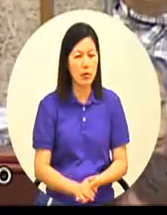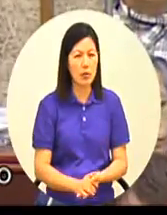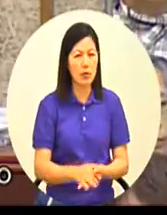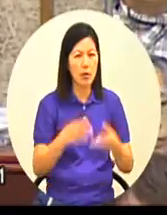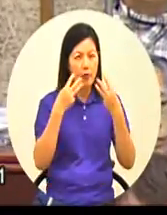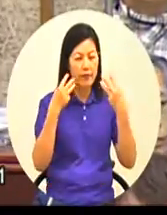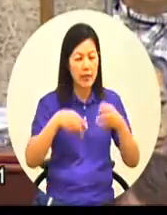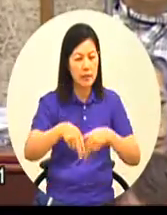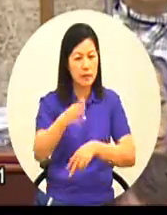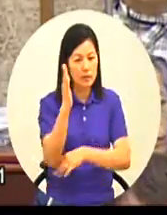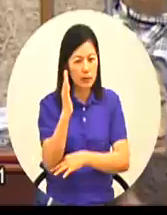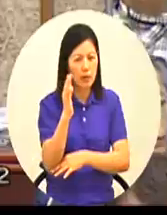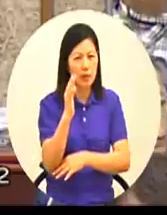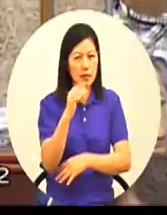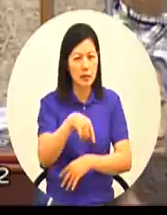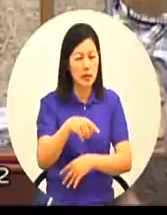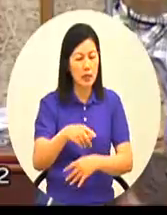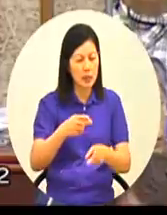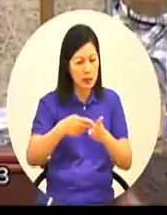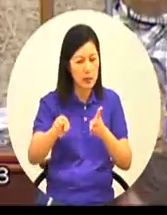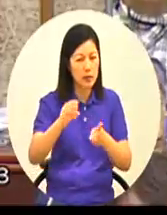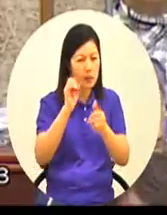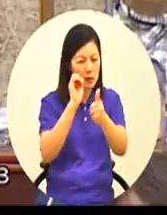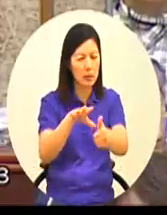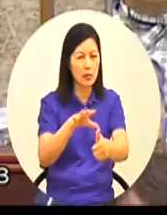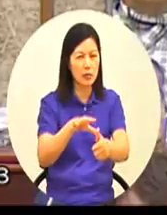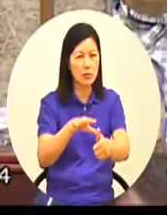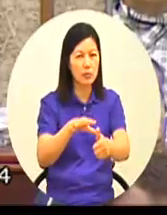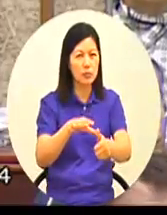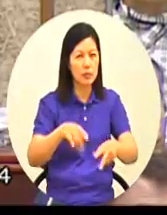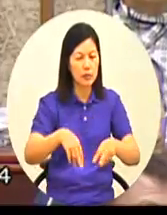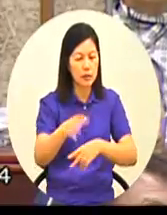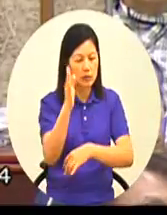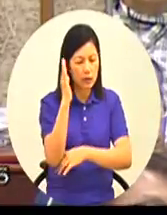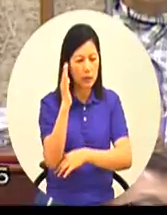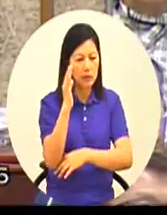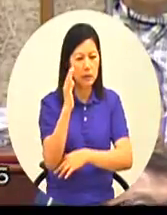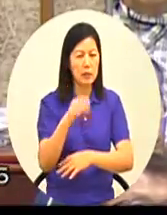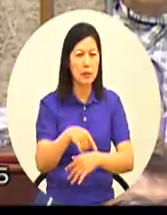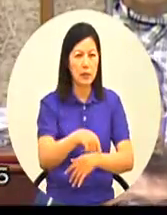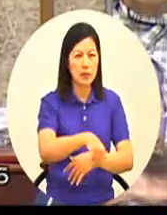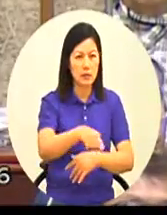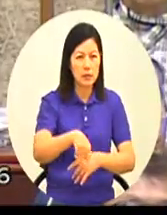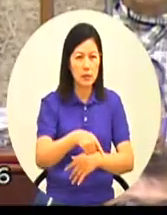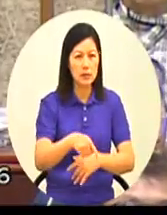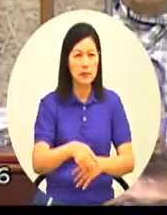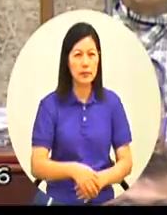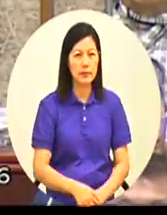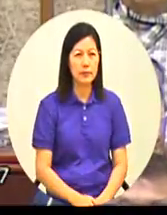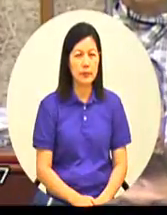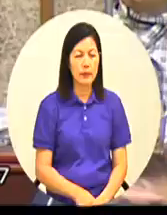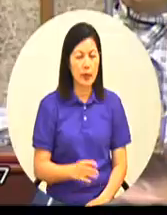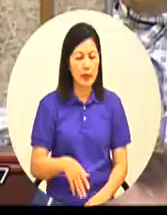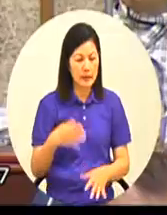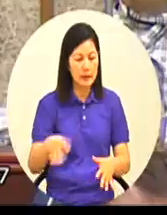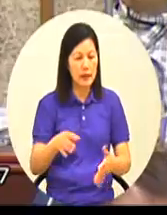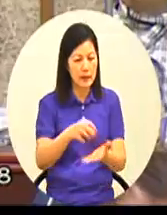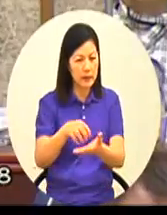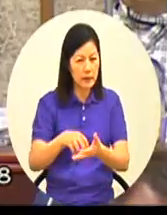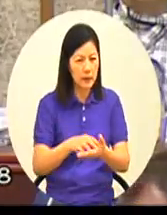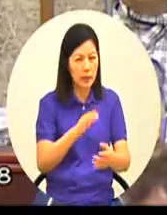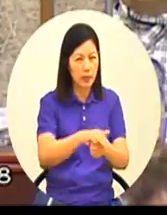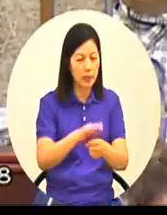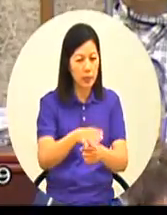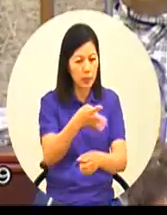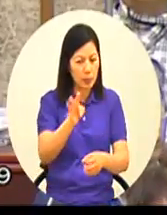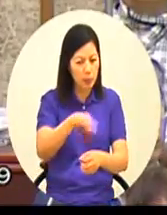能是一个通知，他把它当作是行政处分而提出诉愿。那另外呢，我们有请他补正相关的格式，